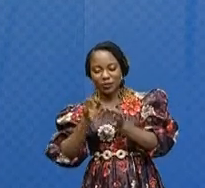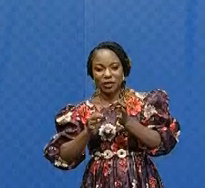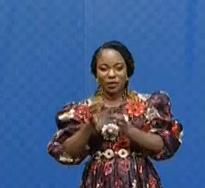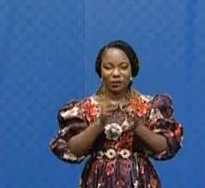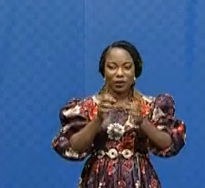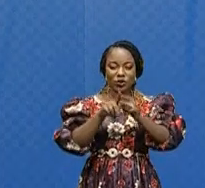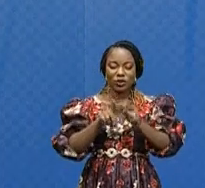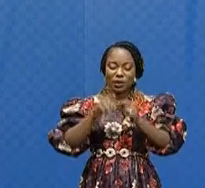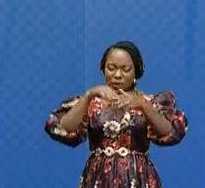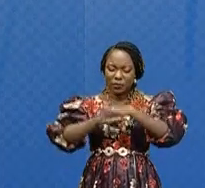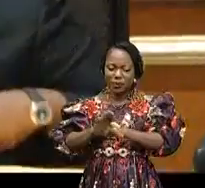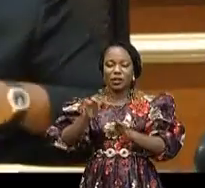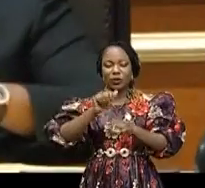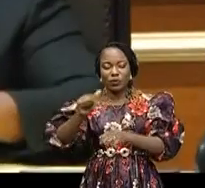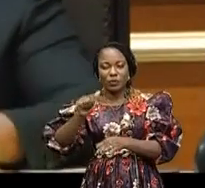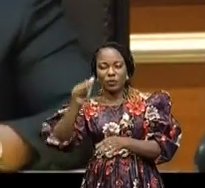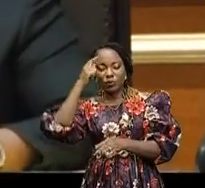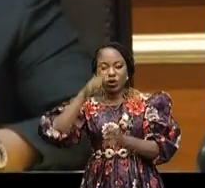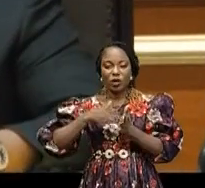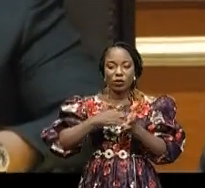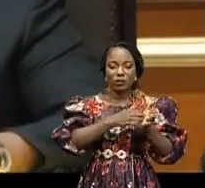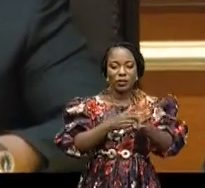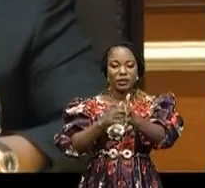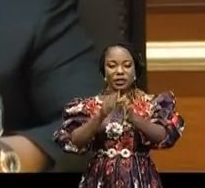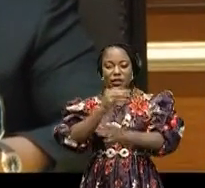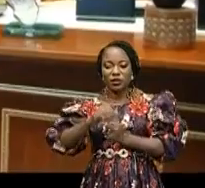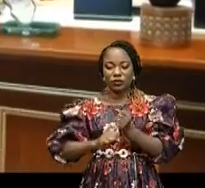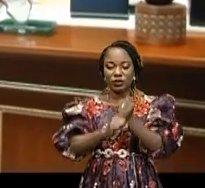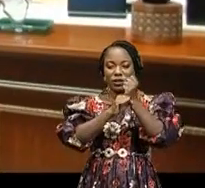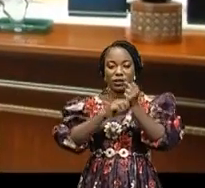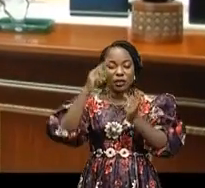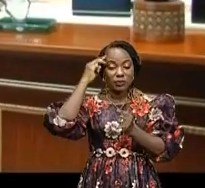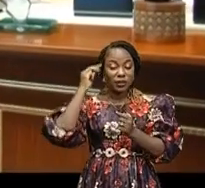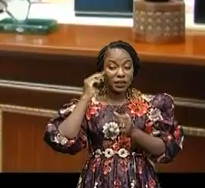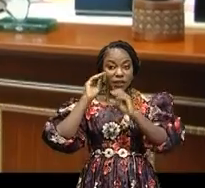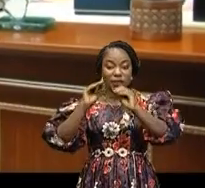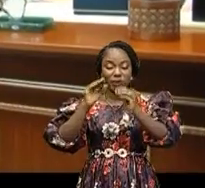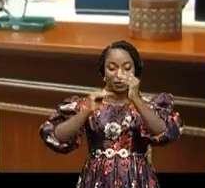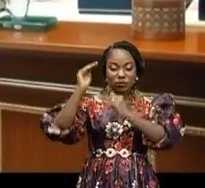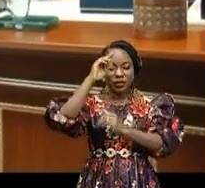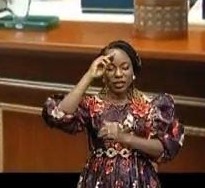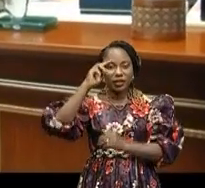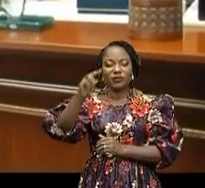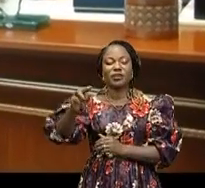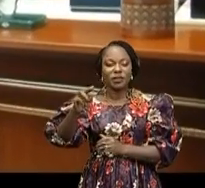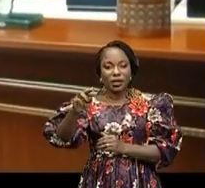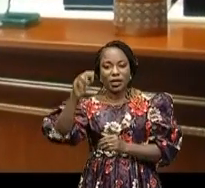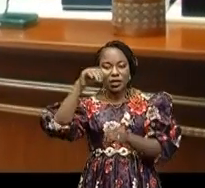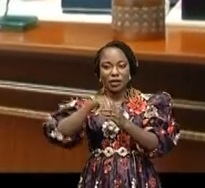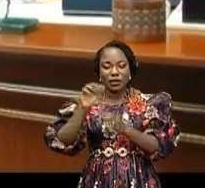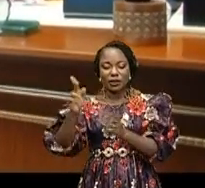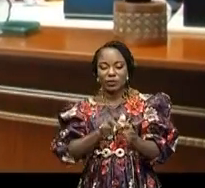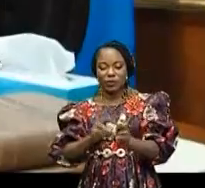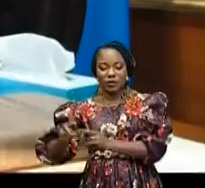à s'impliquer activement pour accompagner et soutenir le ministre de l'Enseignement supérieur et universitaire dans ses